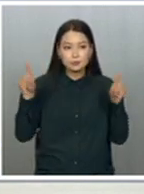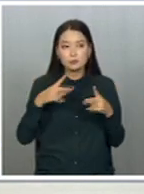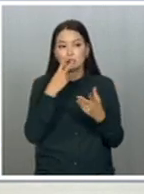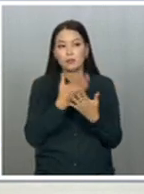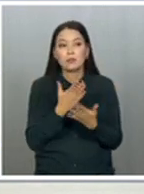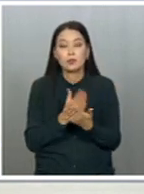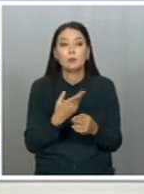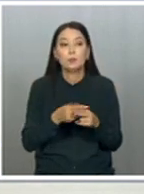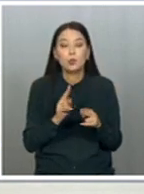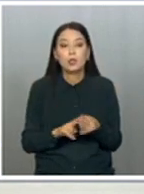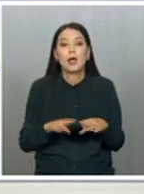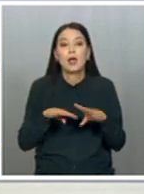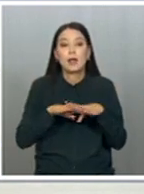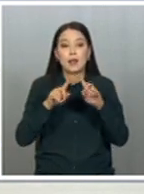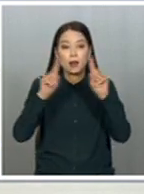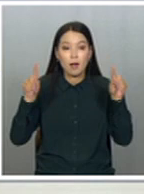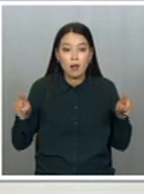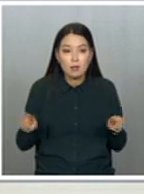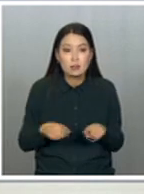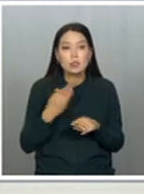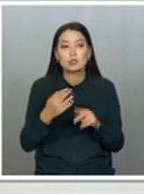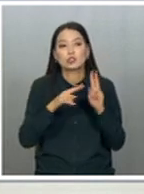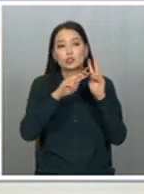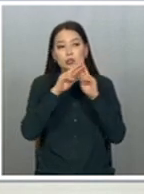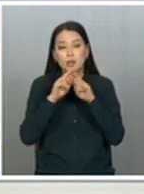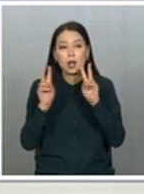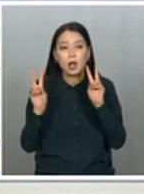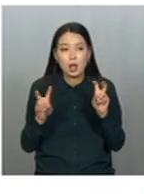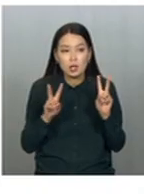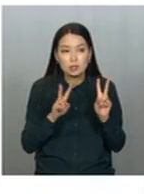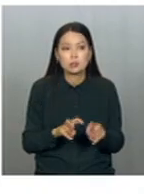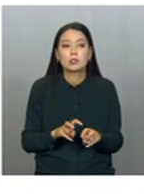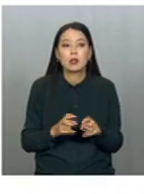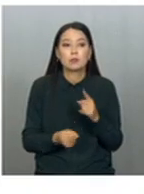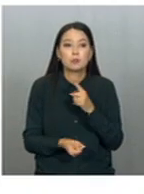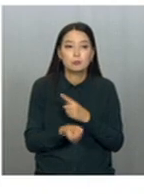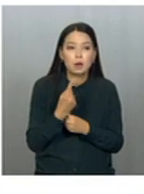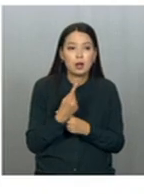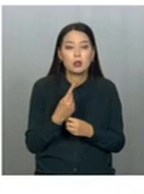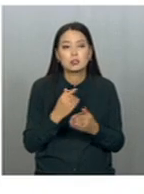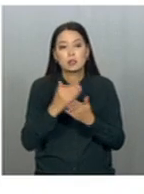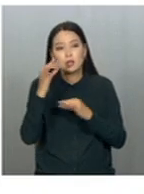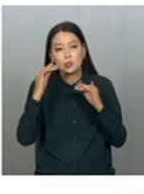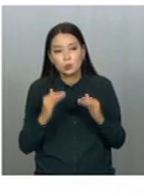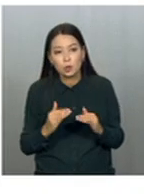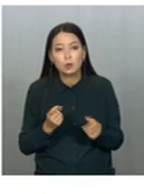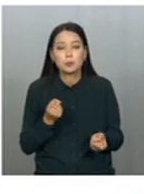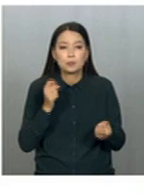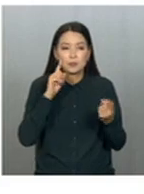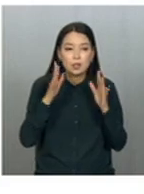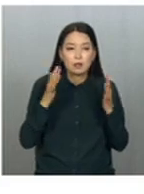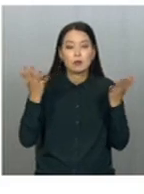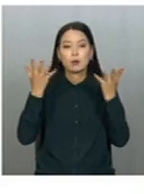арқылы жұлдыздардың атауын, шарықтауын, орналасуын және де басқа да белгілерін таба